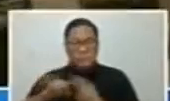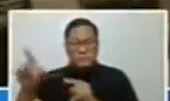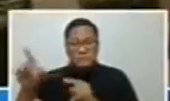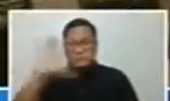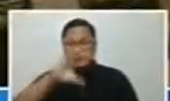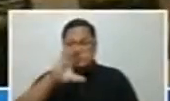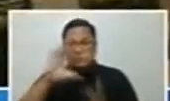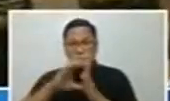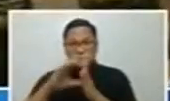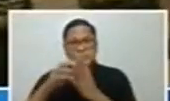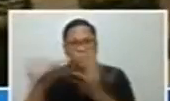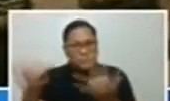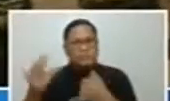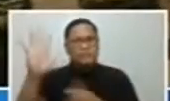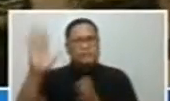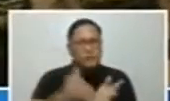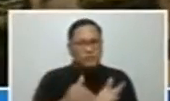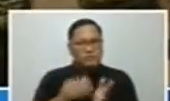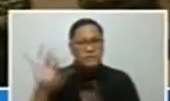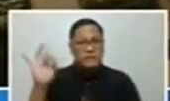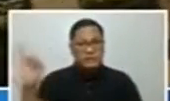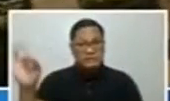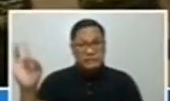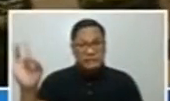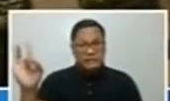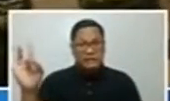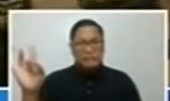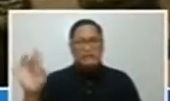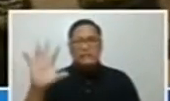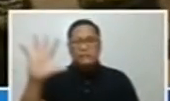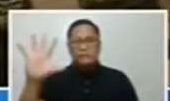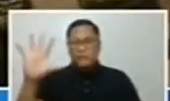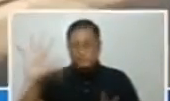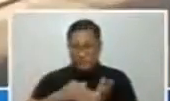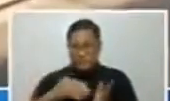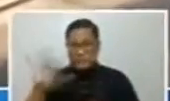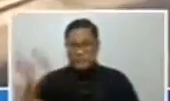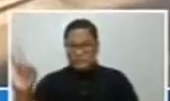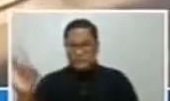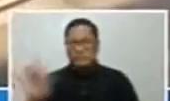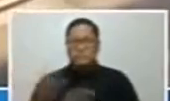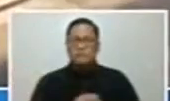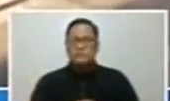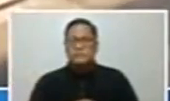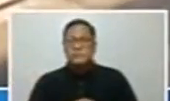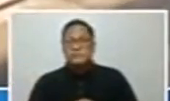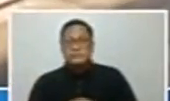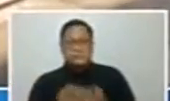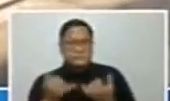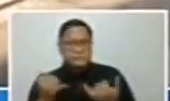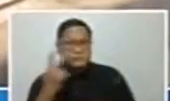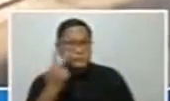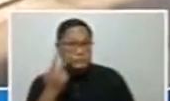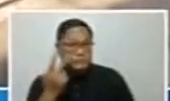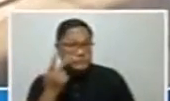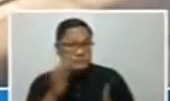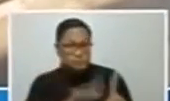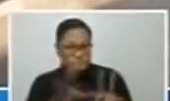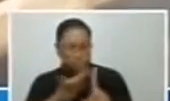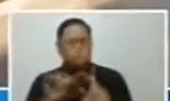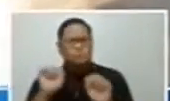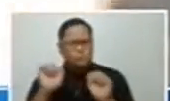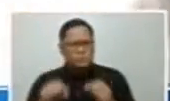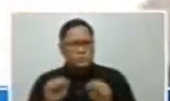katulad ng naranasan natin sa Manila, particularly sa Quezon City, na kung saan umaabot na ilang araw bago natin makremate yung